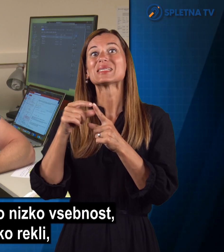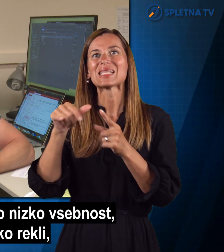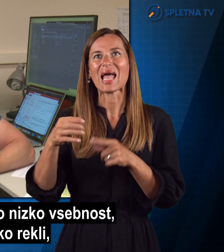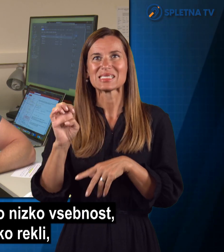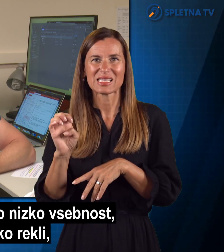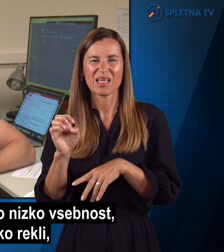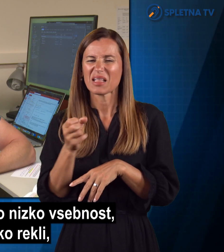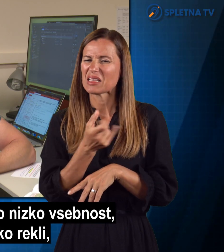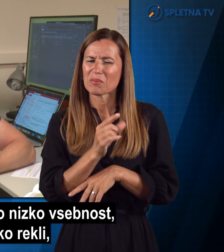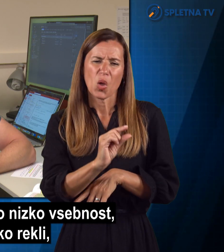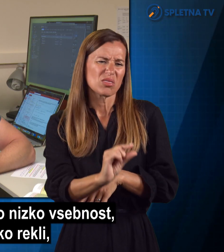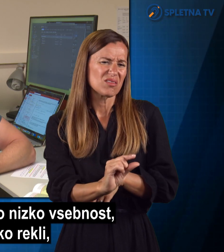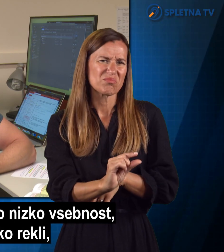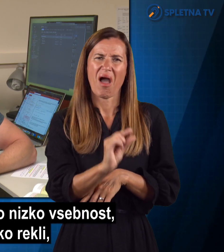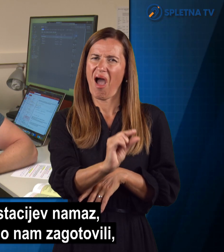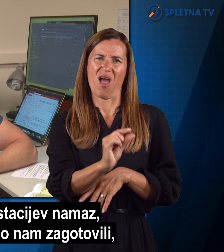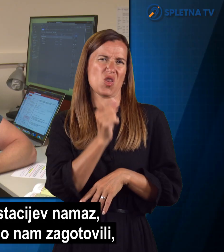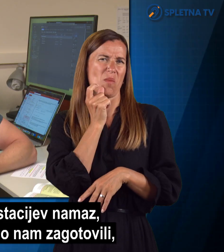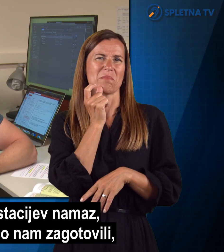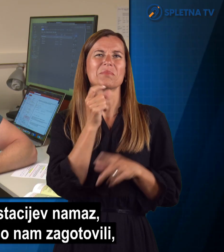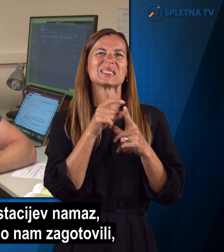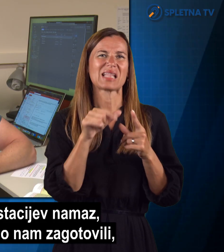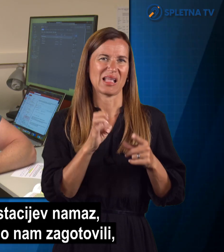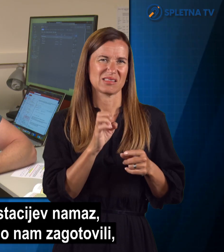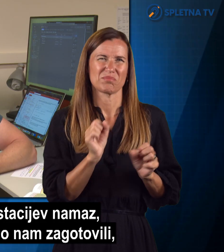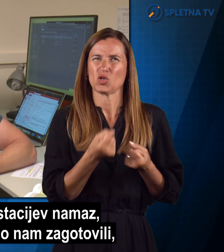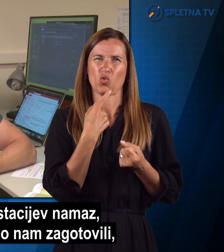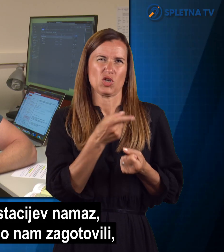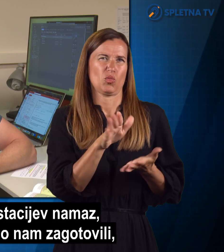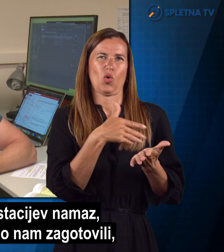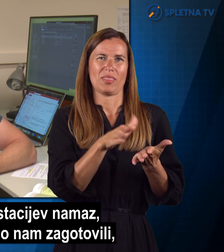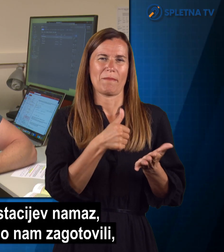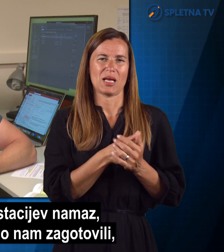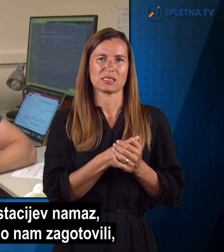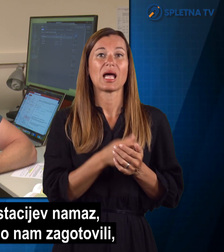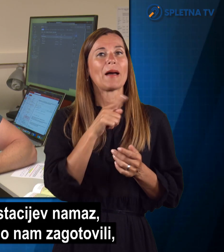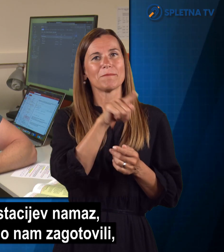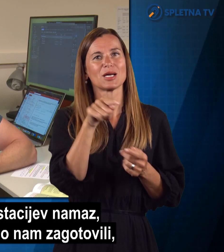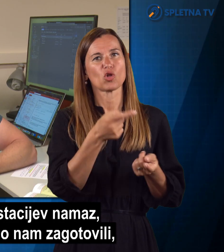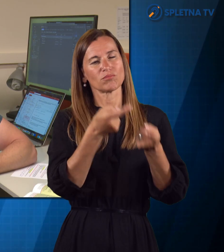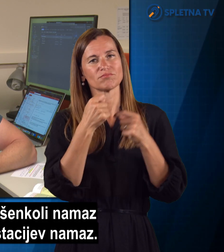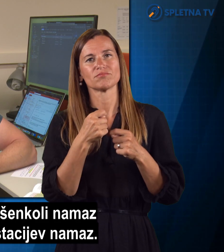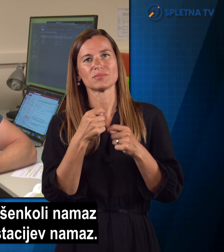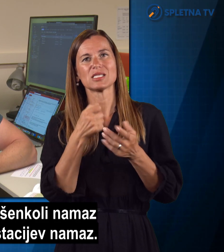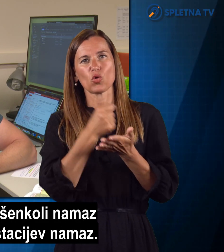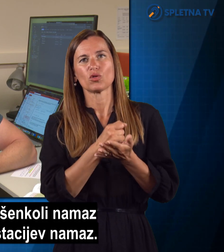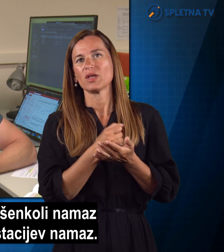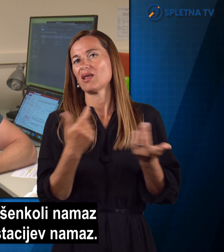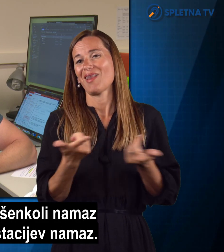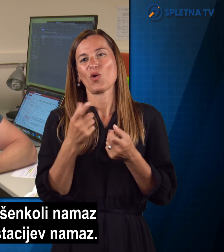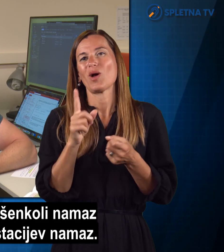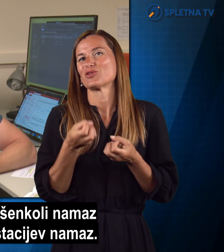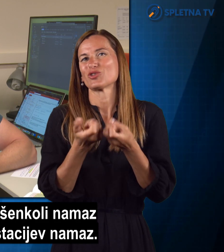nekateri imajo tako nizko vsebnost pistacije, da bi težko rekli, da je to zdaj pistacijev namaz. Ampak načeloma so nam zagotovili, da je